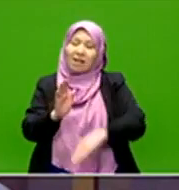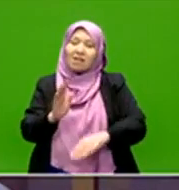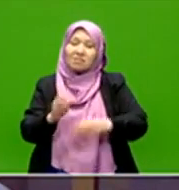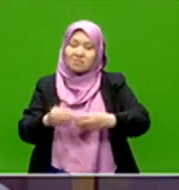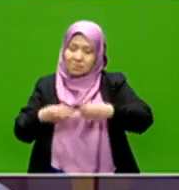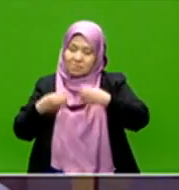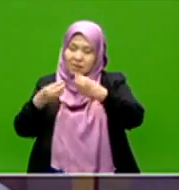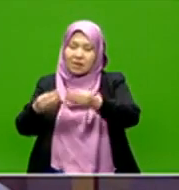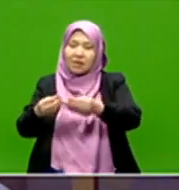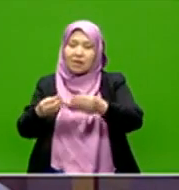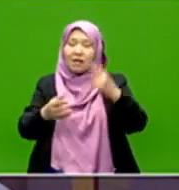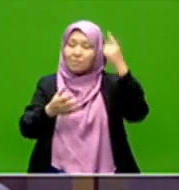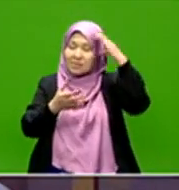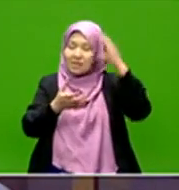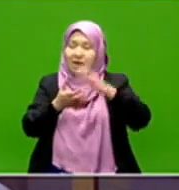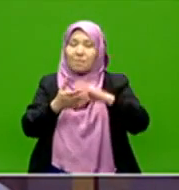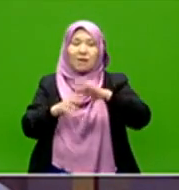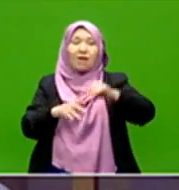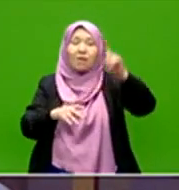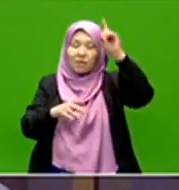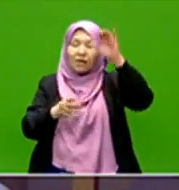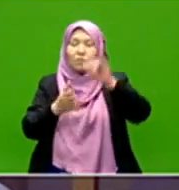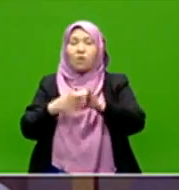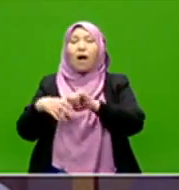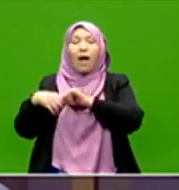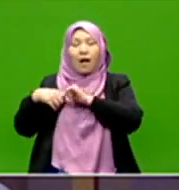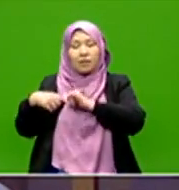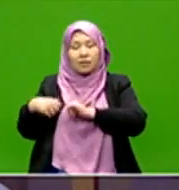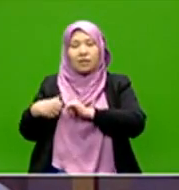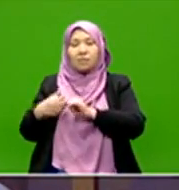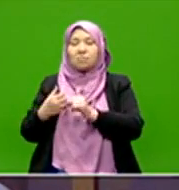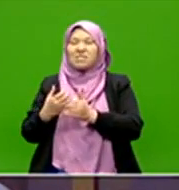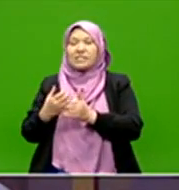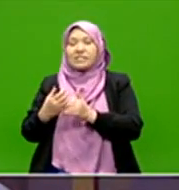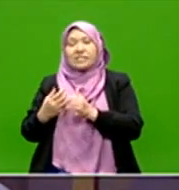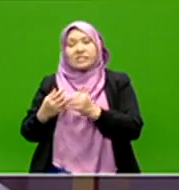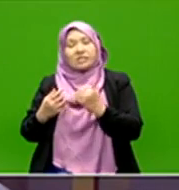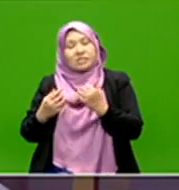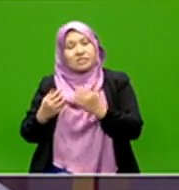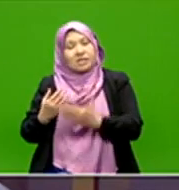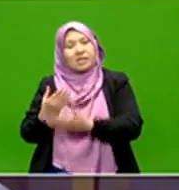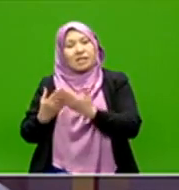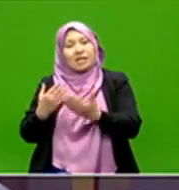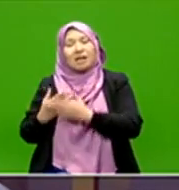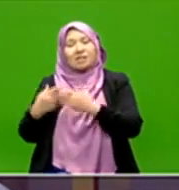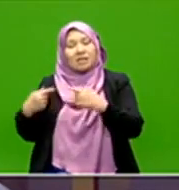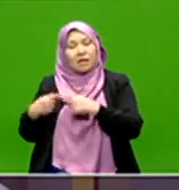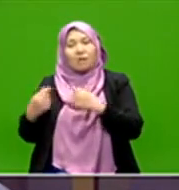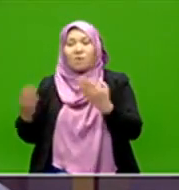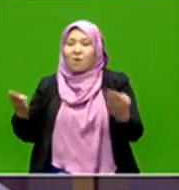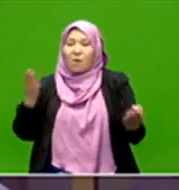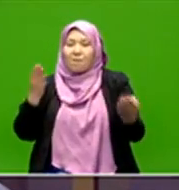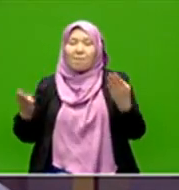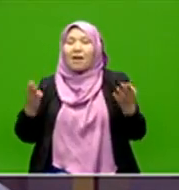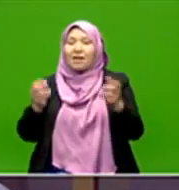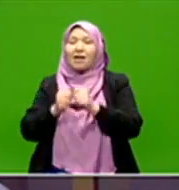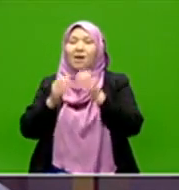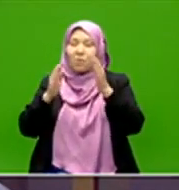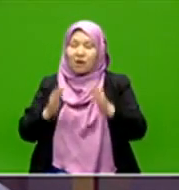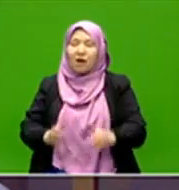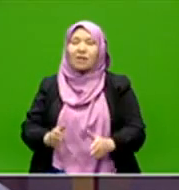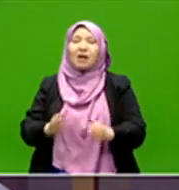itu rendah, maka kesannya hati akan jadi mudah sakit berbanding dengan orang yang bertakwa, yang